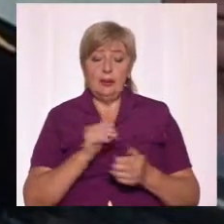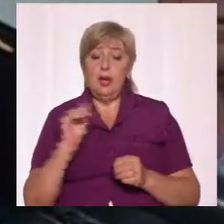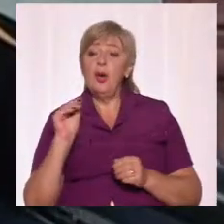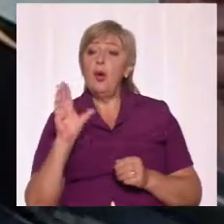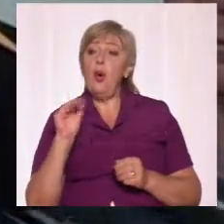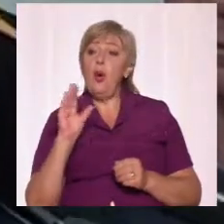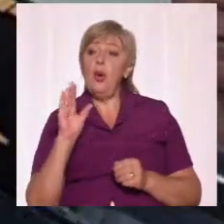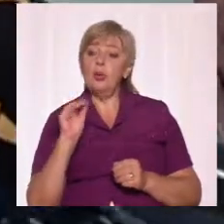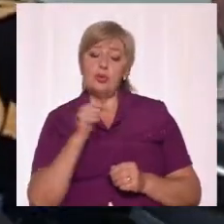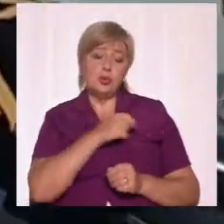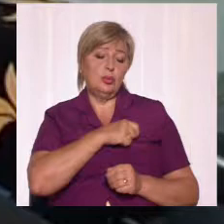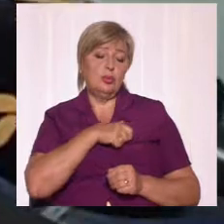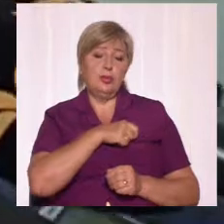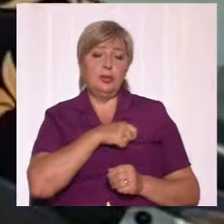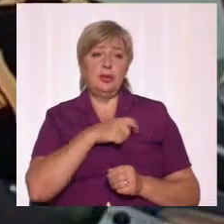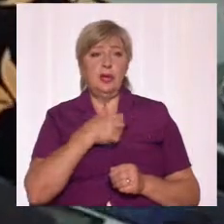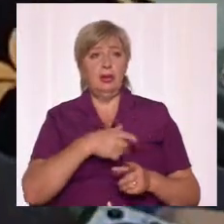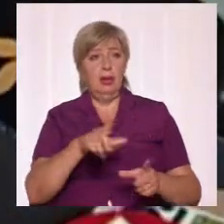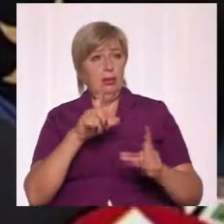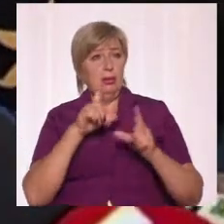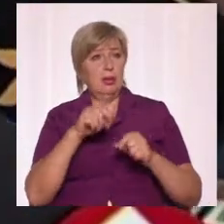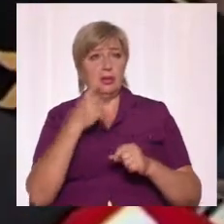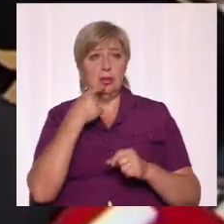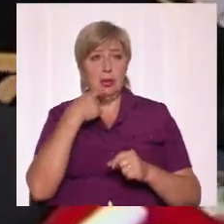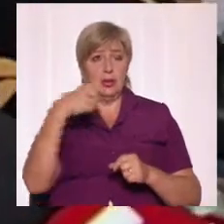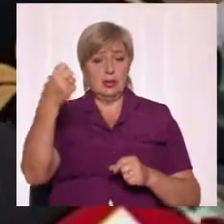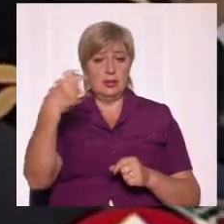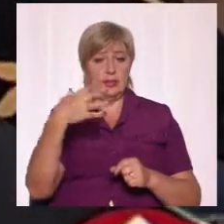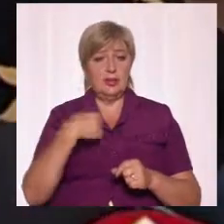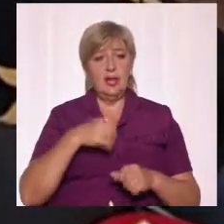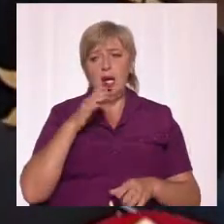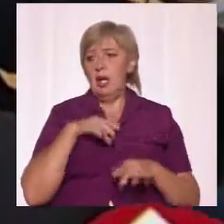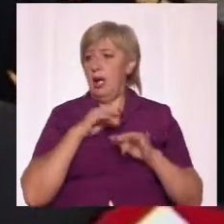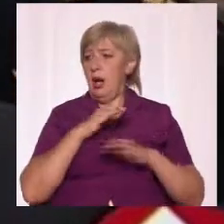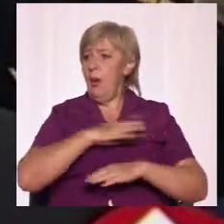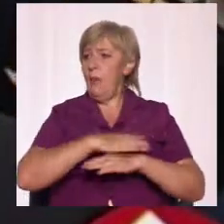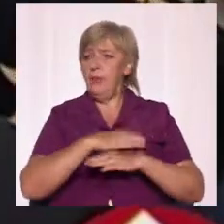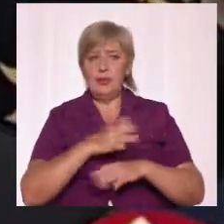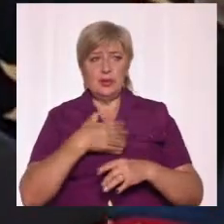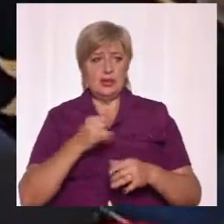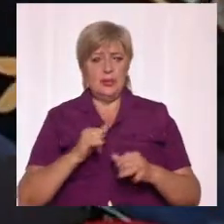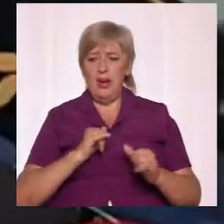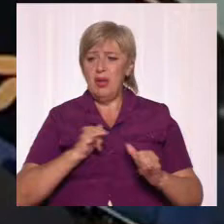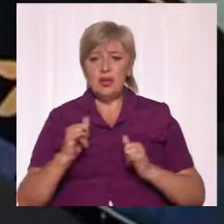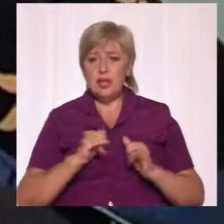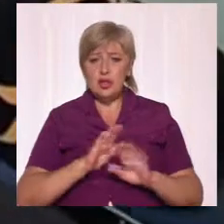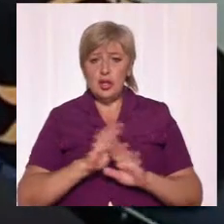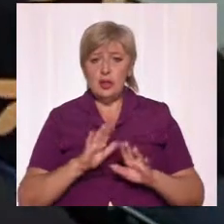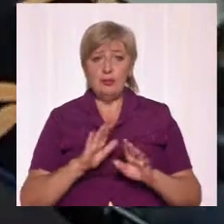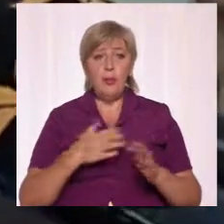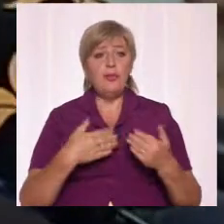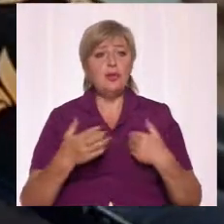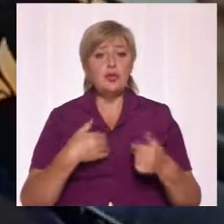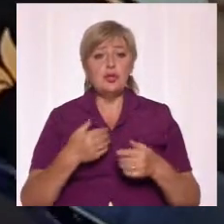дозволяти їздити на червоне світло або вести себе дуже нечемно, дуже часто і дуже нечемно по відношенню до інших